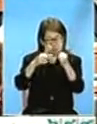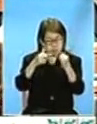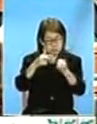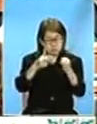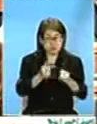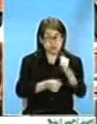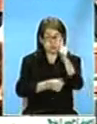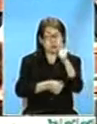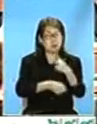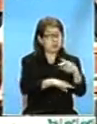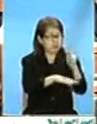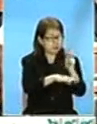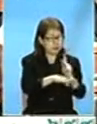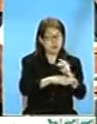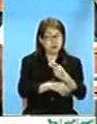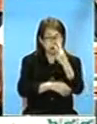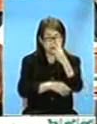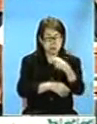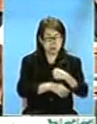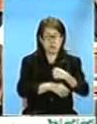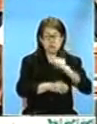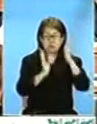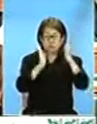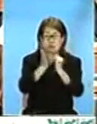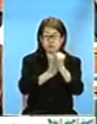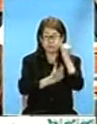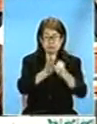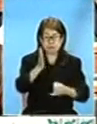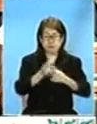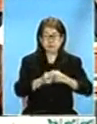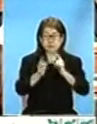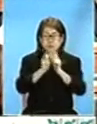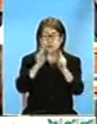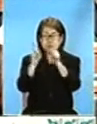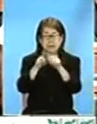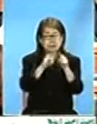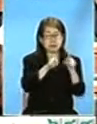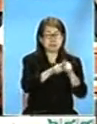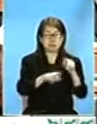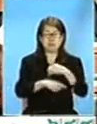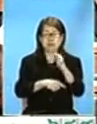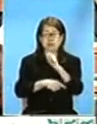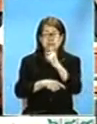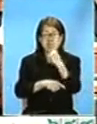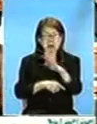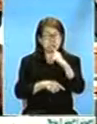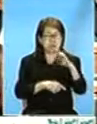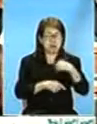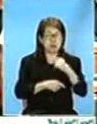ท่านประธานท่านประธานลองตามผมมาดูนะครับผมจะไม่อภิปรายที่ซ้ำหรือซ้อนกับสมาชิกรัฐสภา